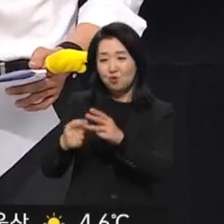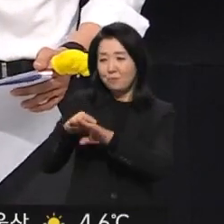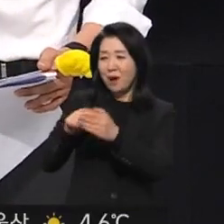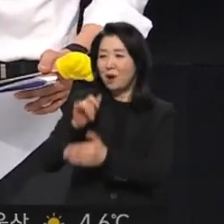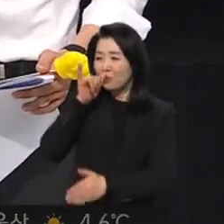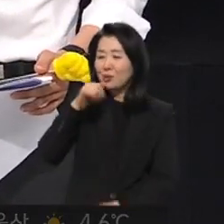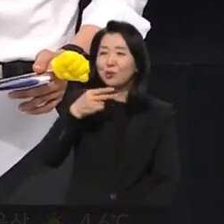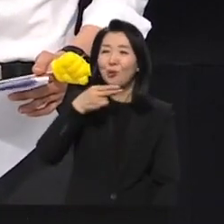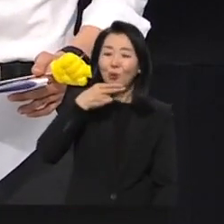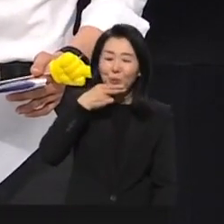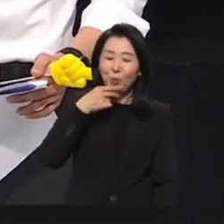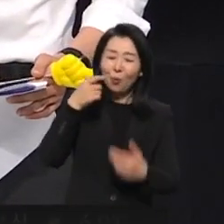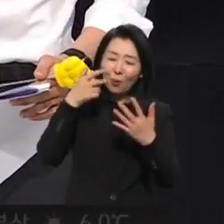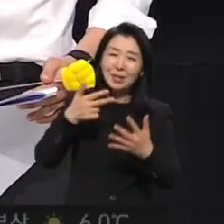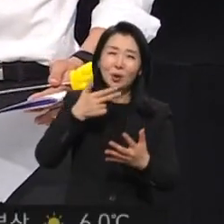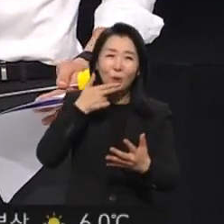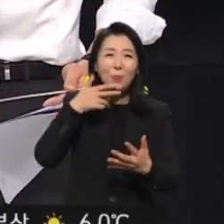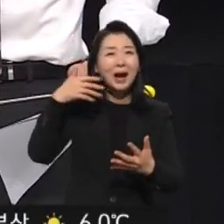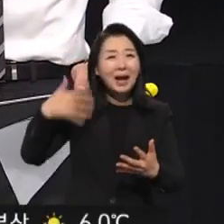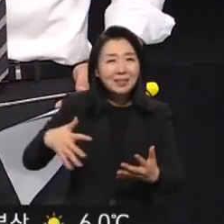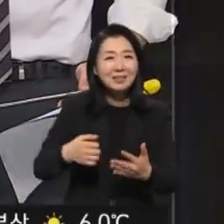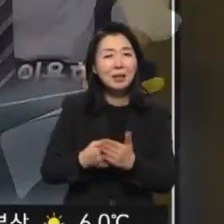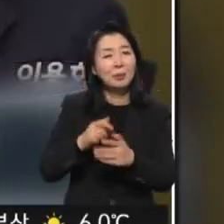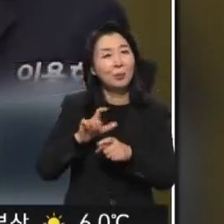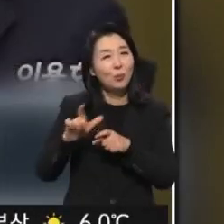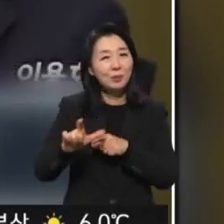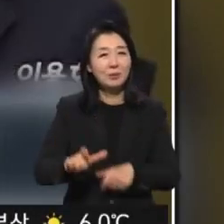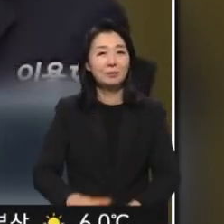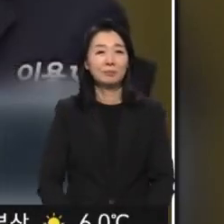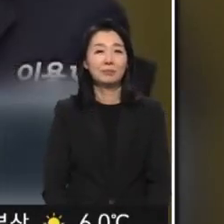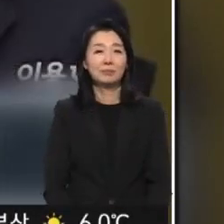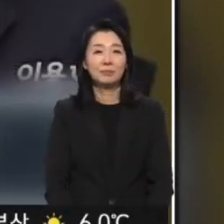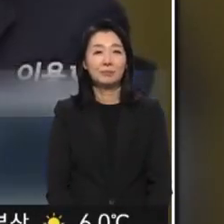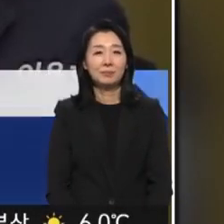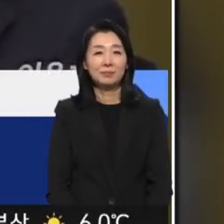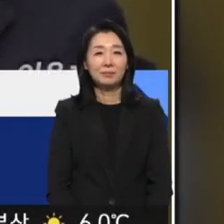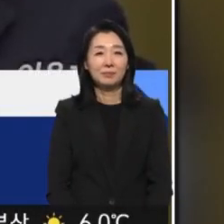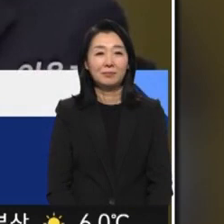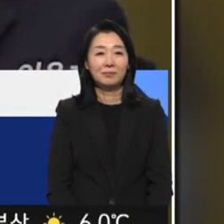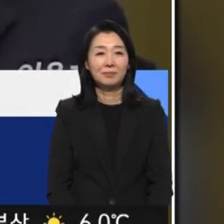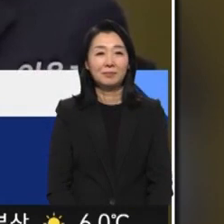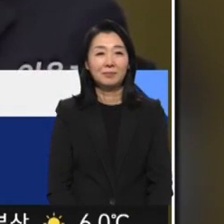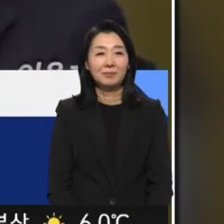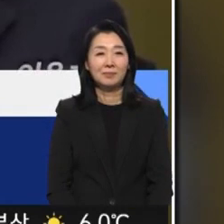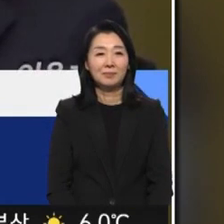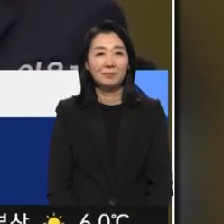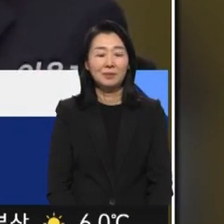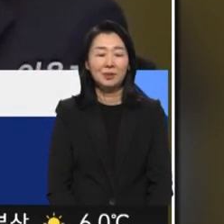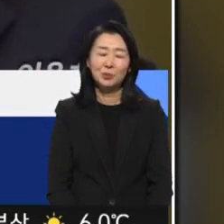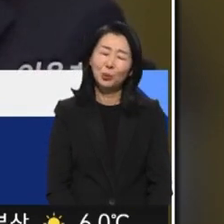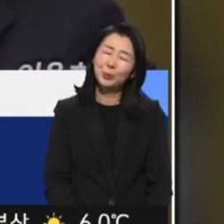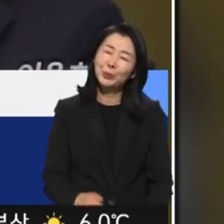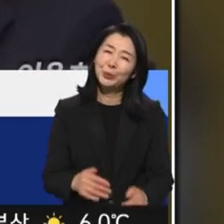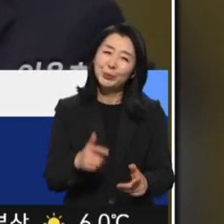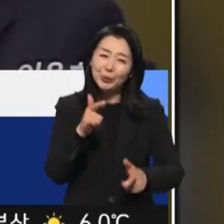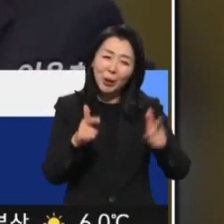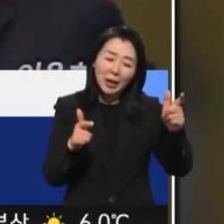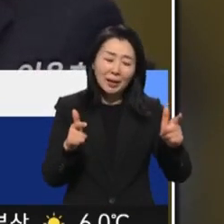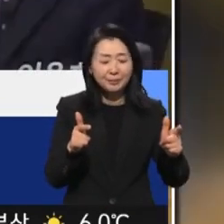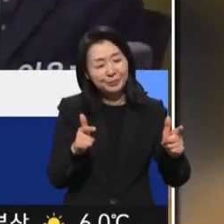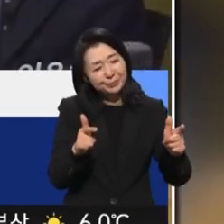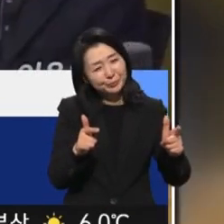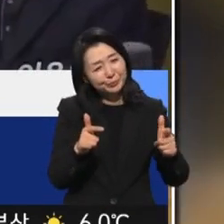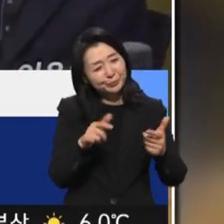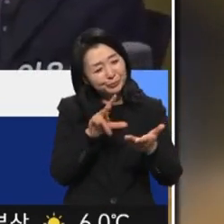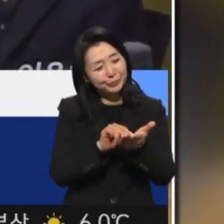때문에 고심 중인 것 같다는 해석이 나오는데요. 조금 여러 가지를 놓고 좀 고심 중인 것